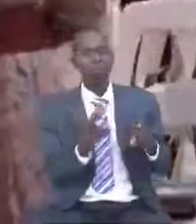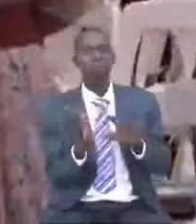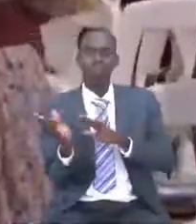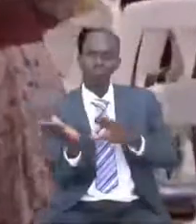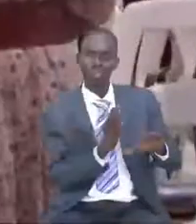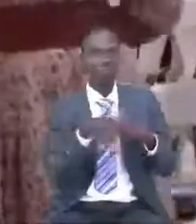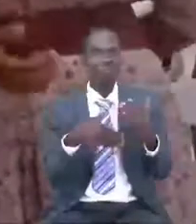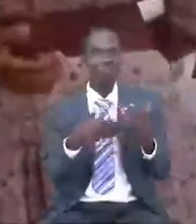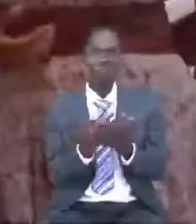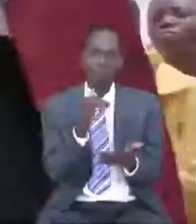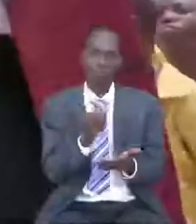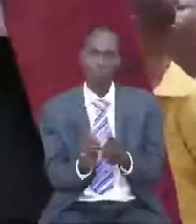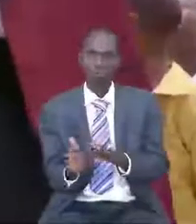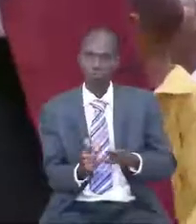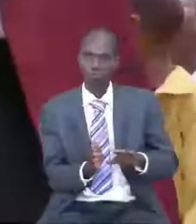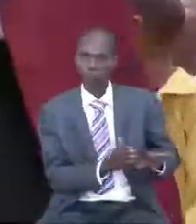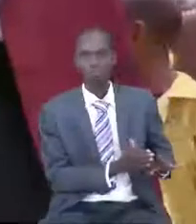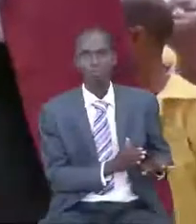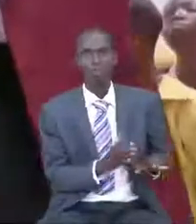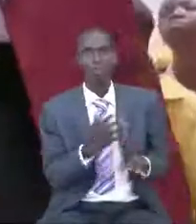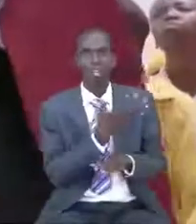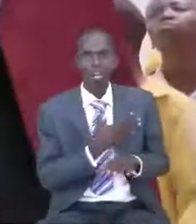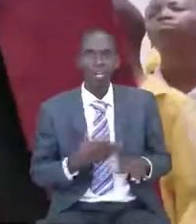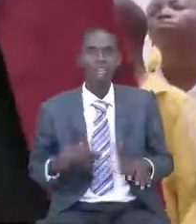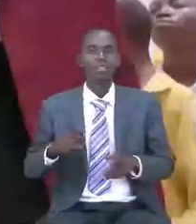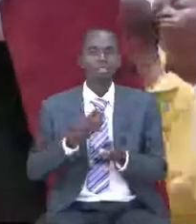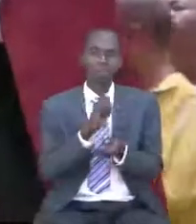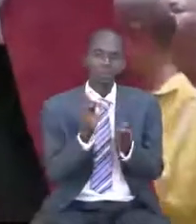la mauvaise direction. Mets ça de côté.